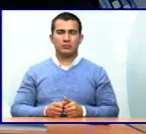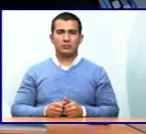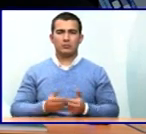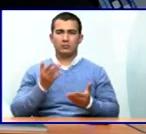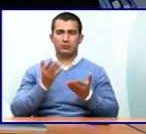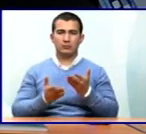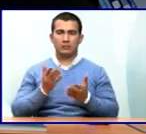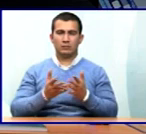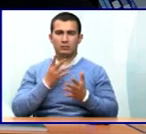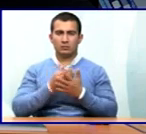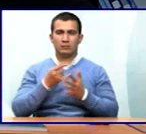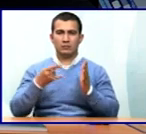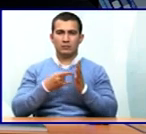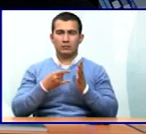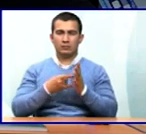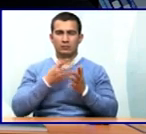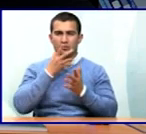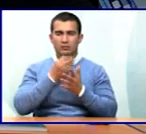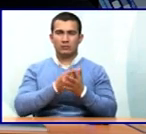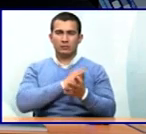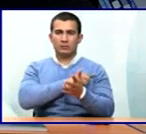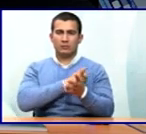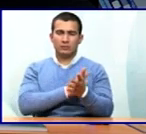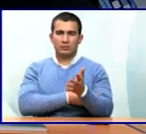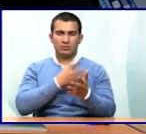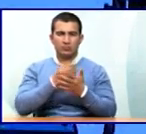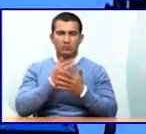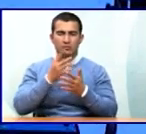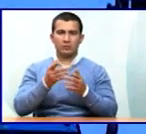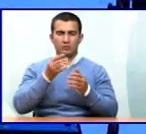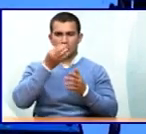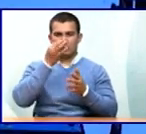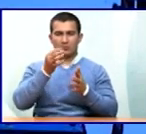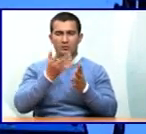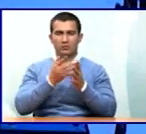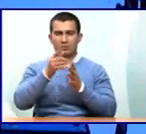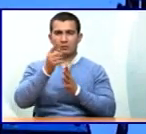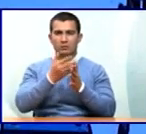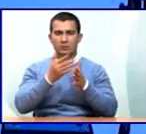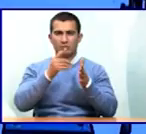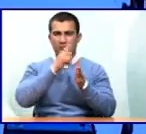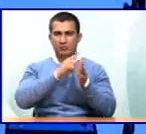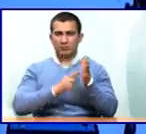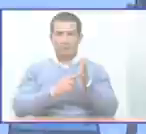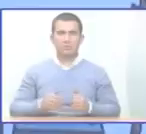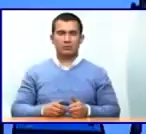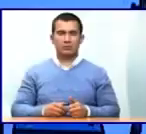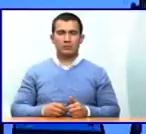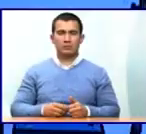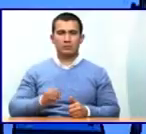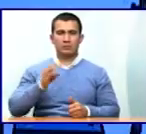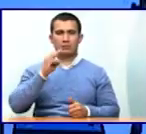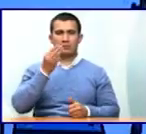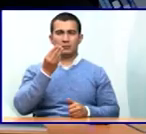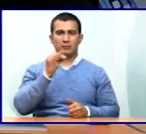agar magnit maydon kuch chiziqlariga tik ravishda joylashtirsak, demak